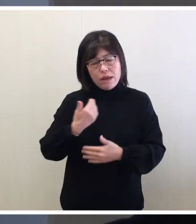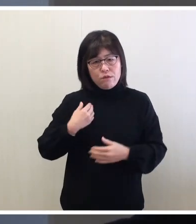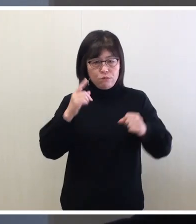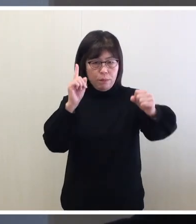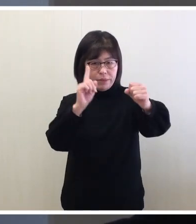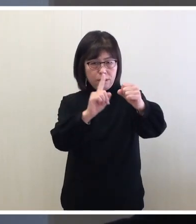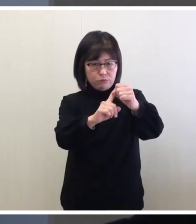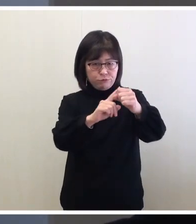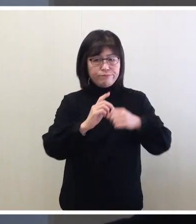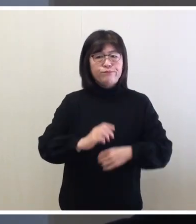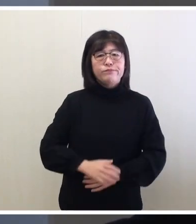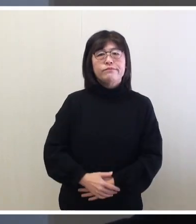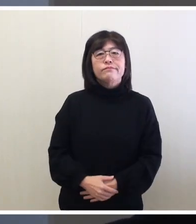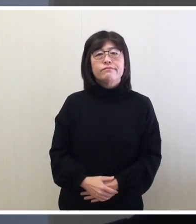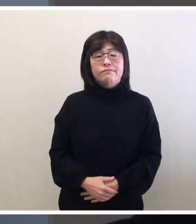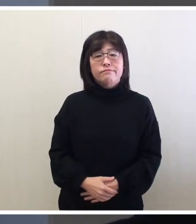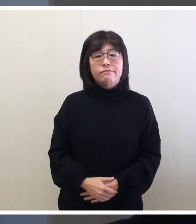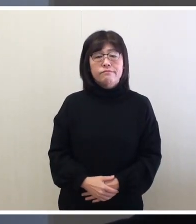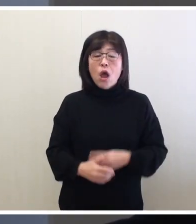われることを目指します。